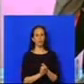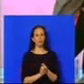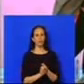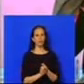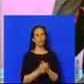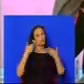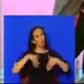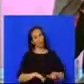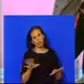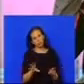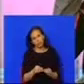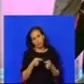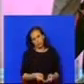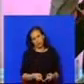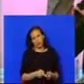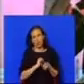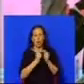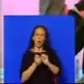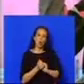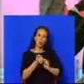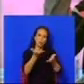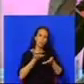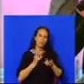שמדדים איתה או שמקבלים אותה